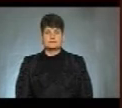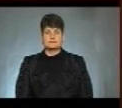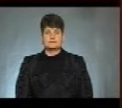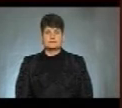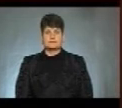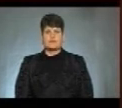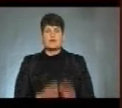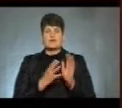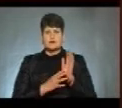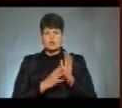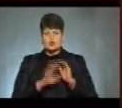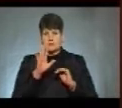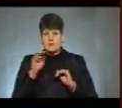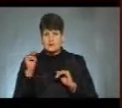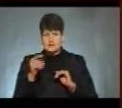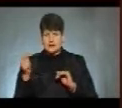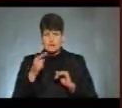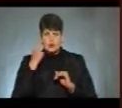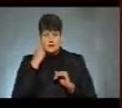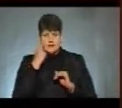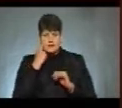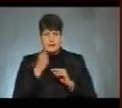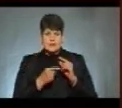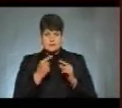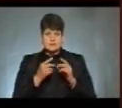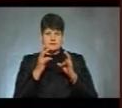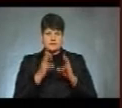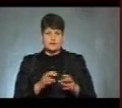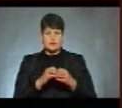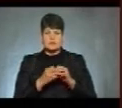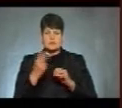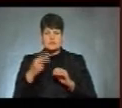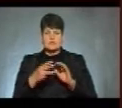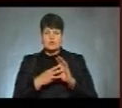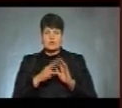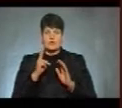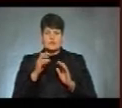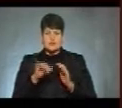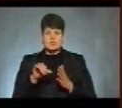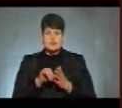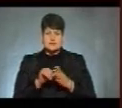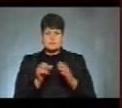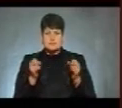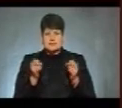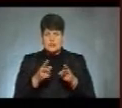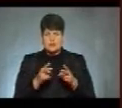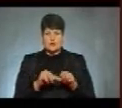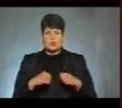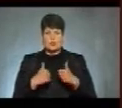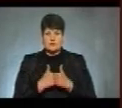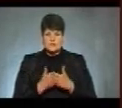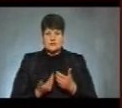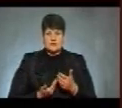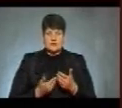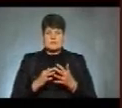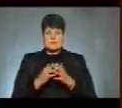У ₗ95 тисяч оцінили наслідки негоди 28 квітня члени спеціальної комісії Зборівської міської ради жителям сіл